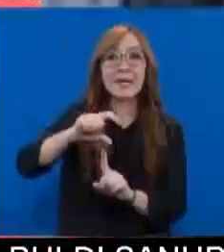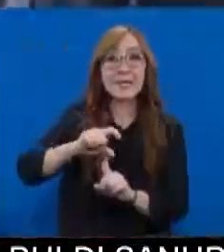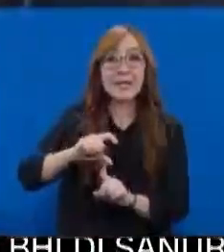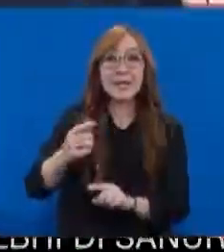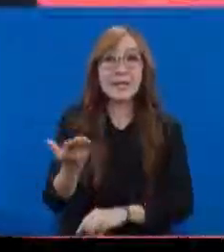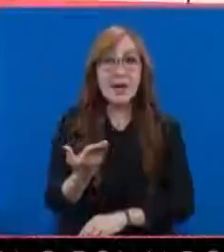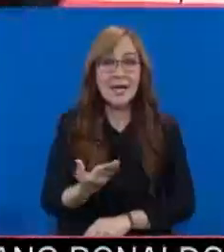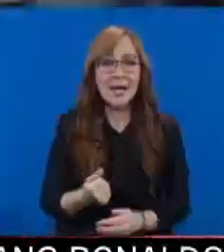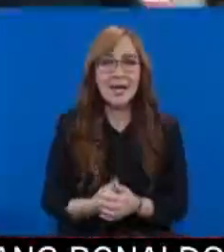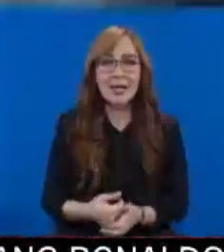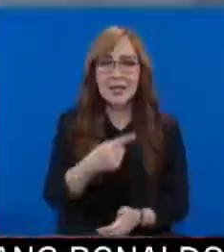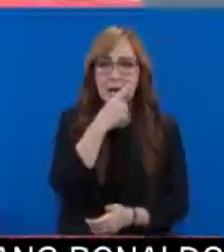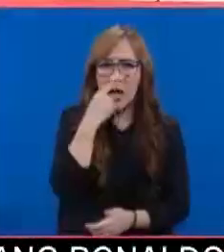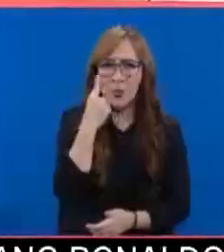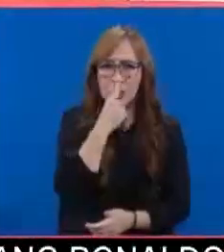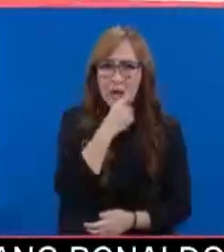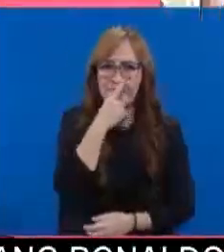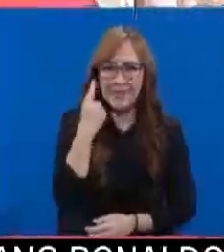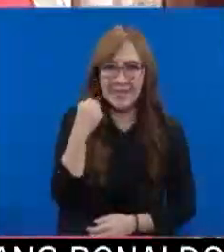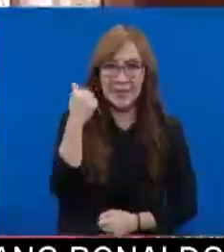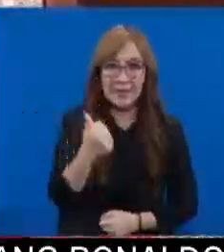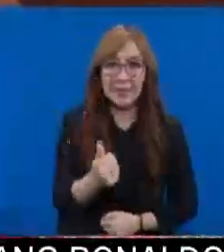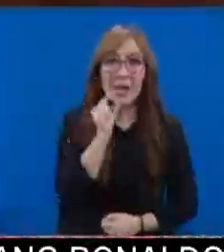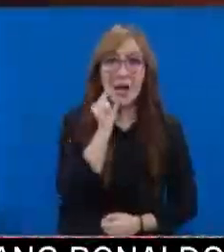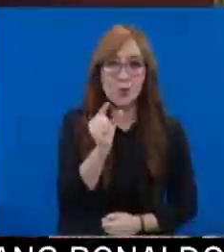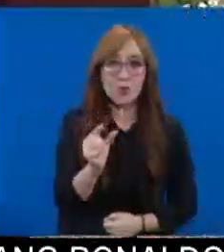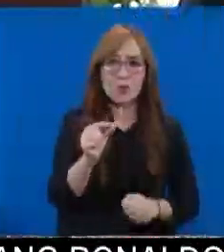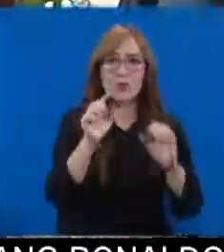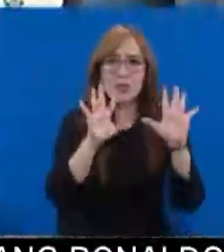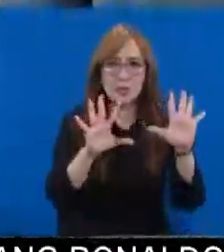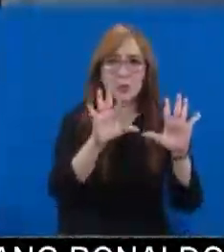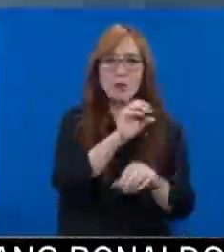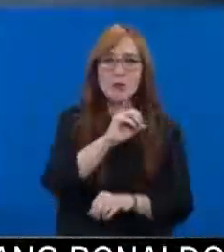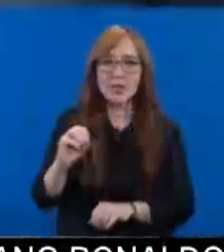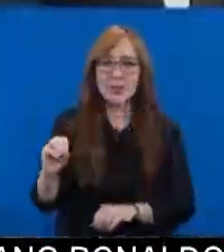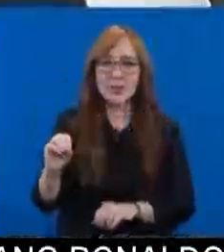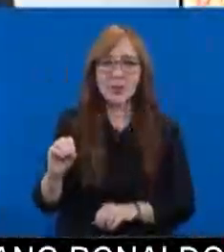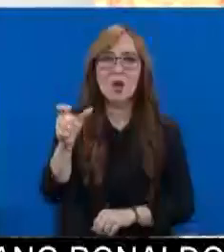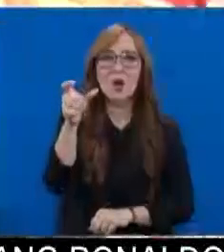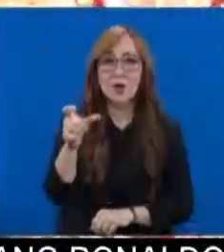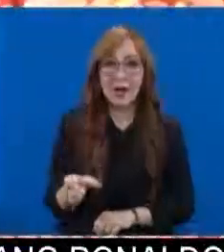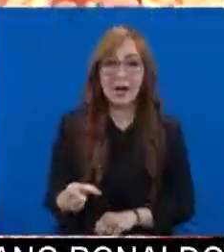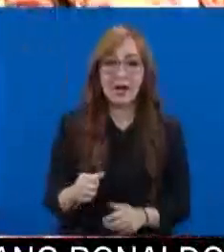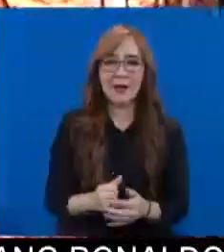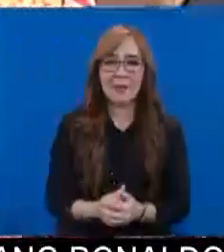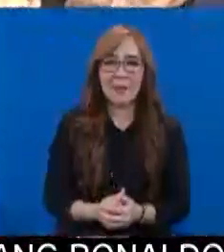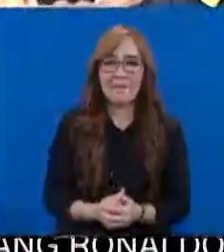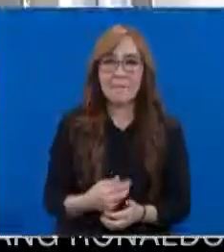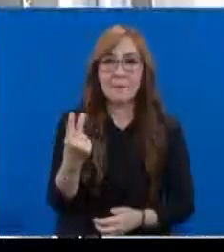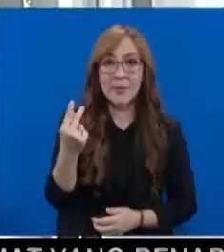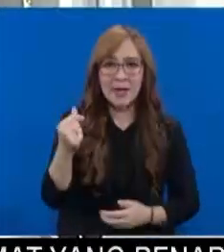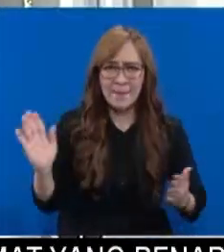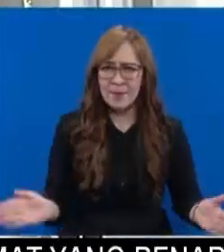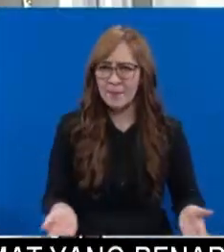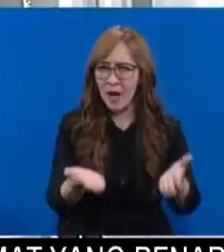Dhabi dan mampu menampung kurang lebih 10.000 jemaah diketahui biaya pembangunan masjid sekitar